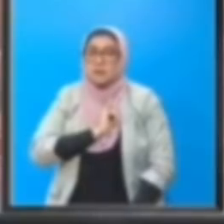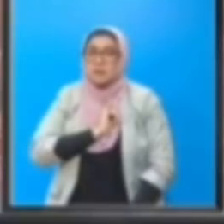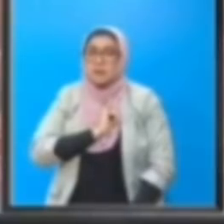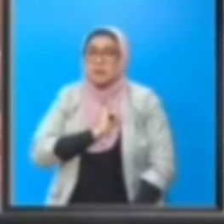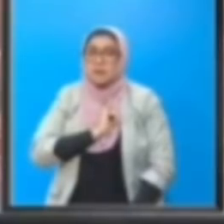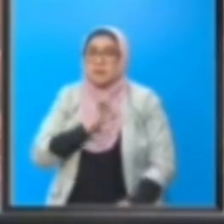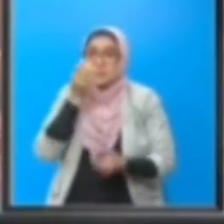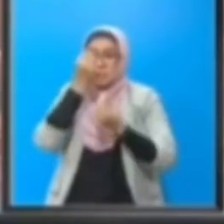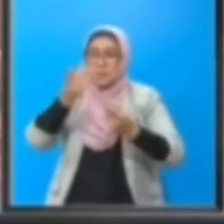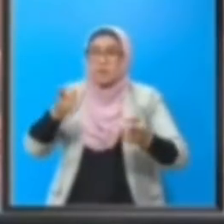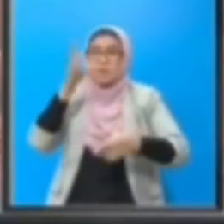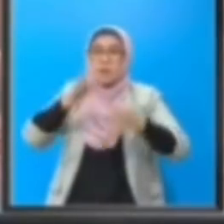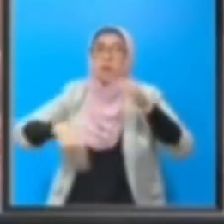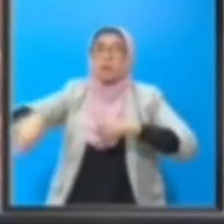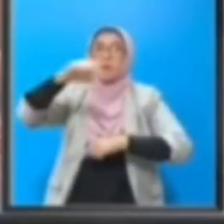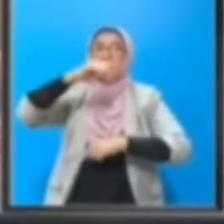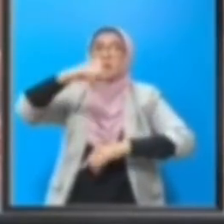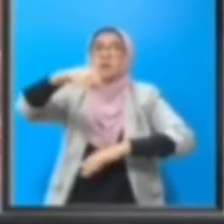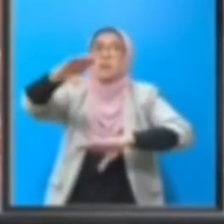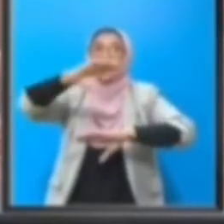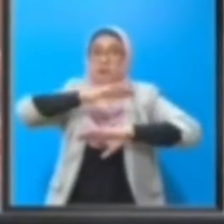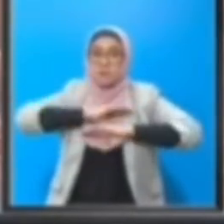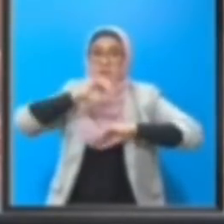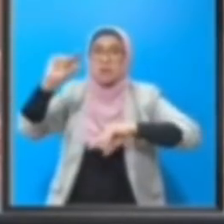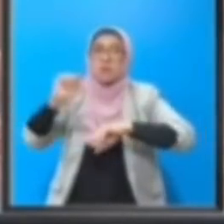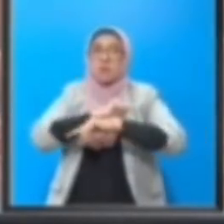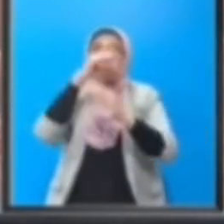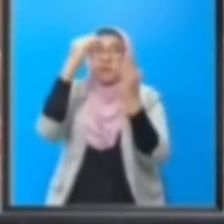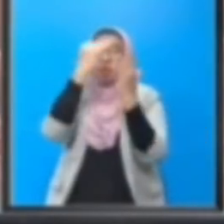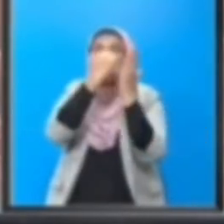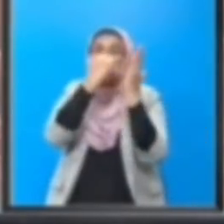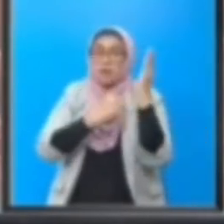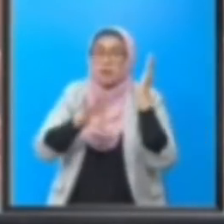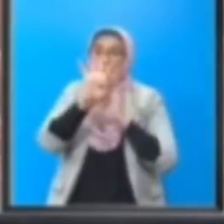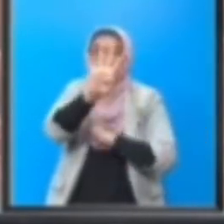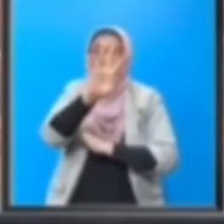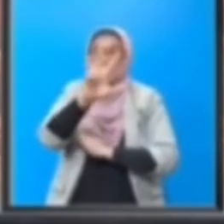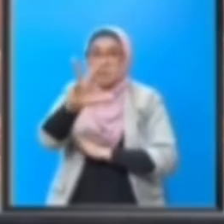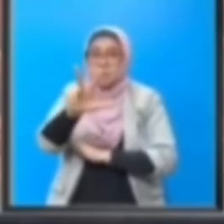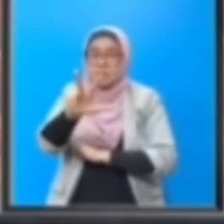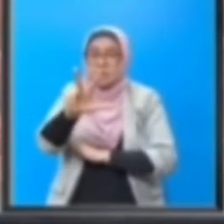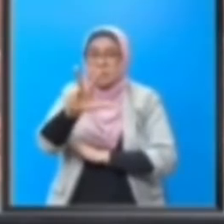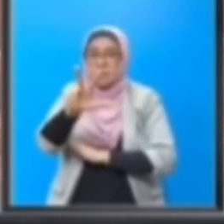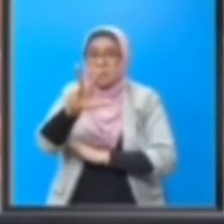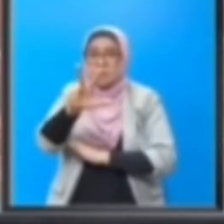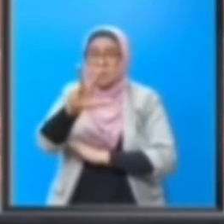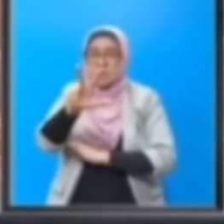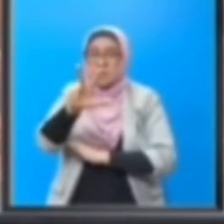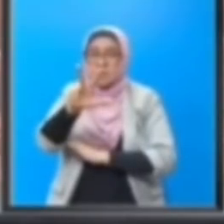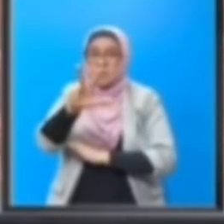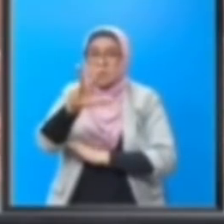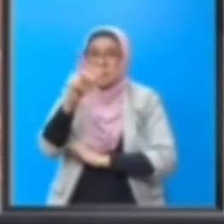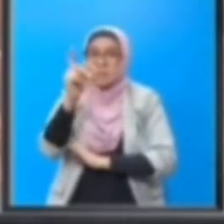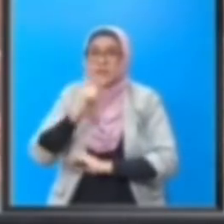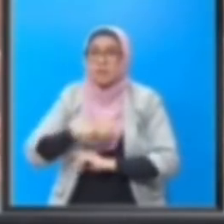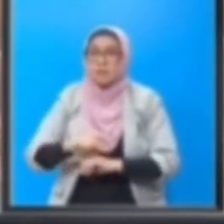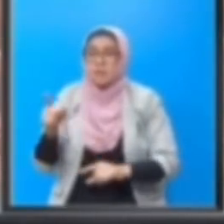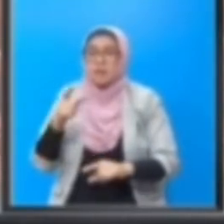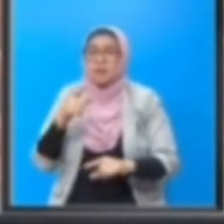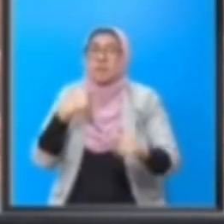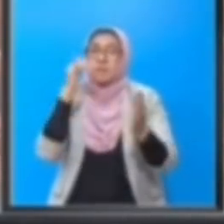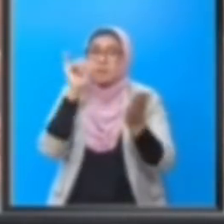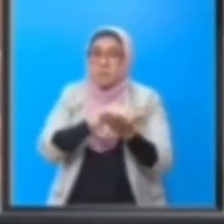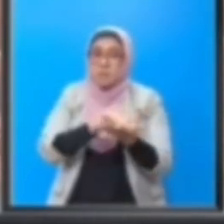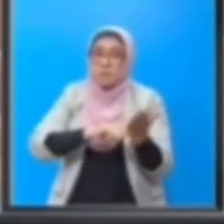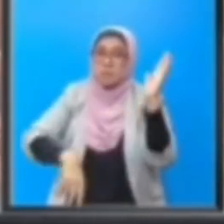tak puas hati guna peraturan 43, cara buat bertulis. Tadi ada mungkin dia langsung amat. Seorang-seorang ruling.